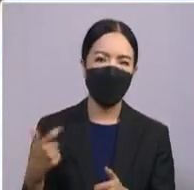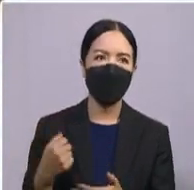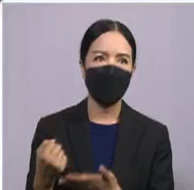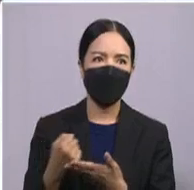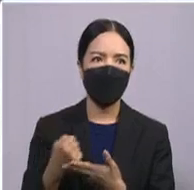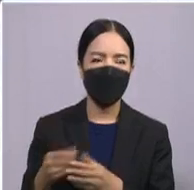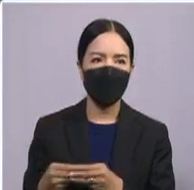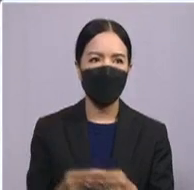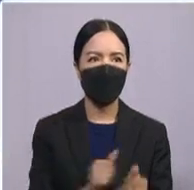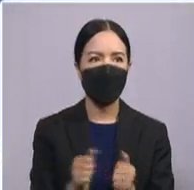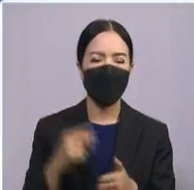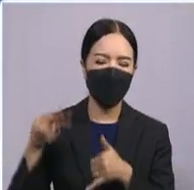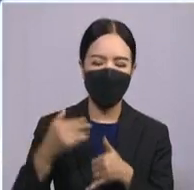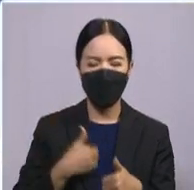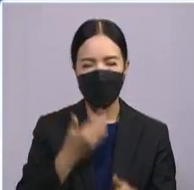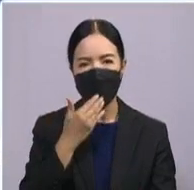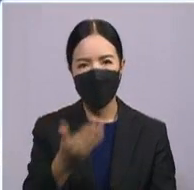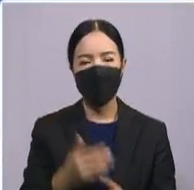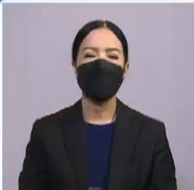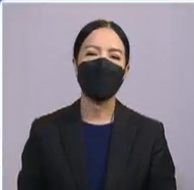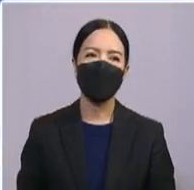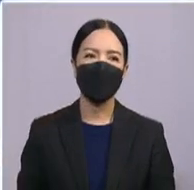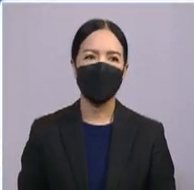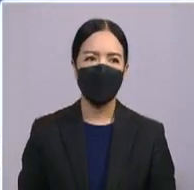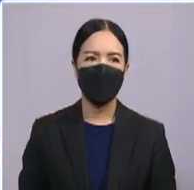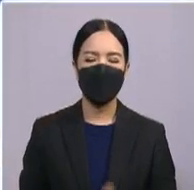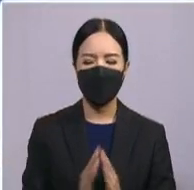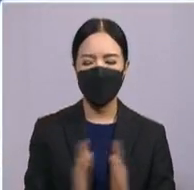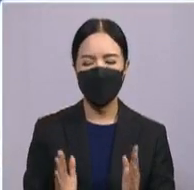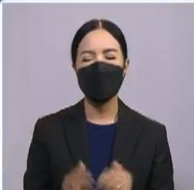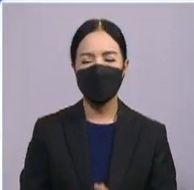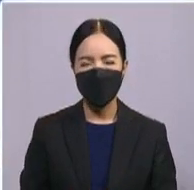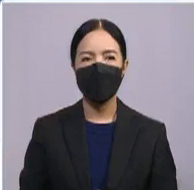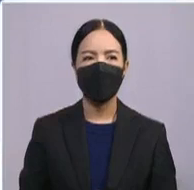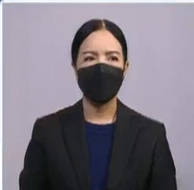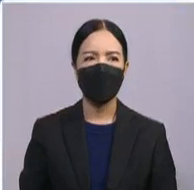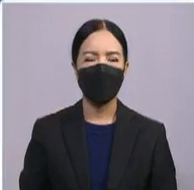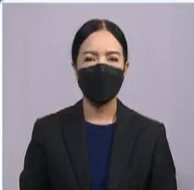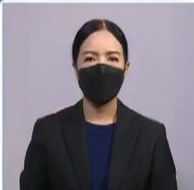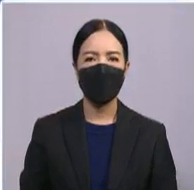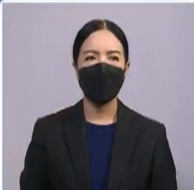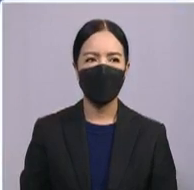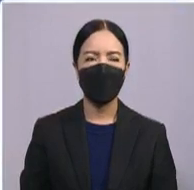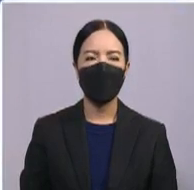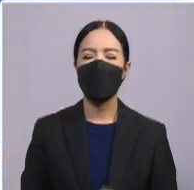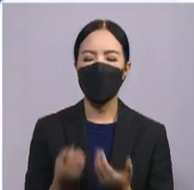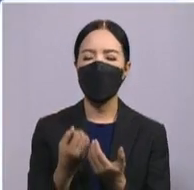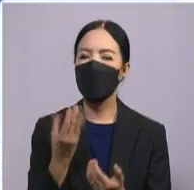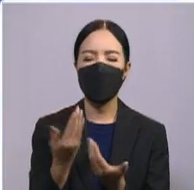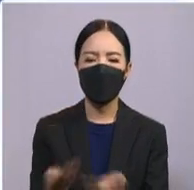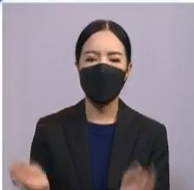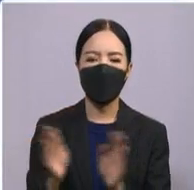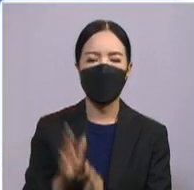แบบพามาแข่งเนี่ยก็ดูแลตลอดค่ะก็ขอบคุณมากมากเลยค่ะหนูว่าส่วนใหญ่เลยก็มาจากครอบครัวแล้วก็คุณ